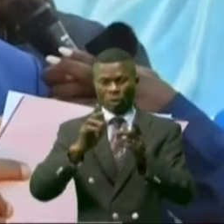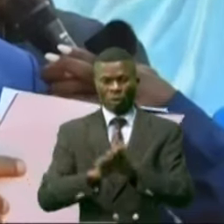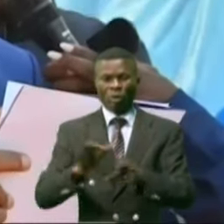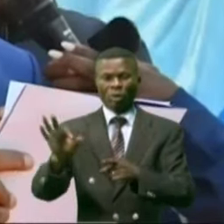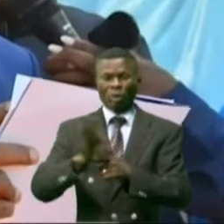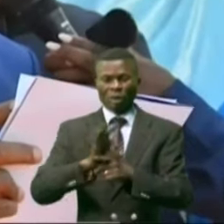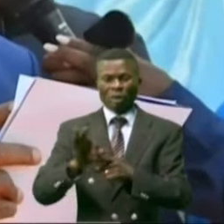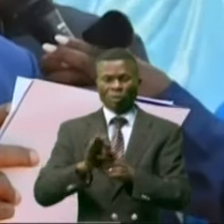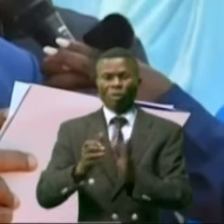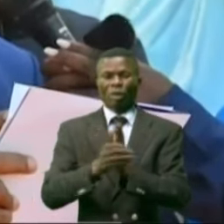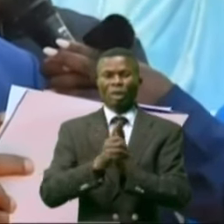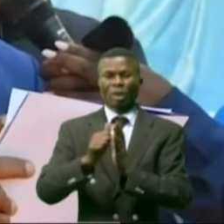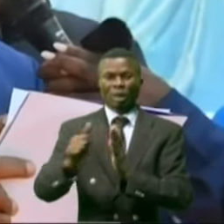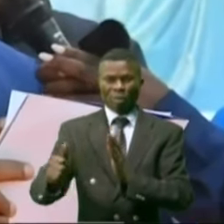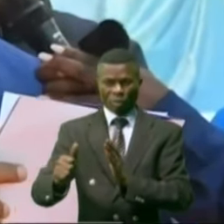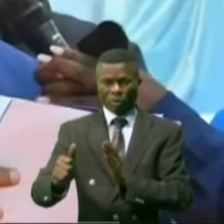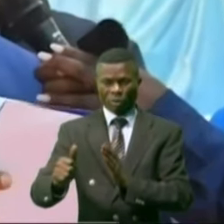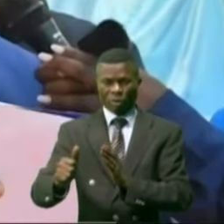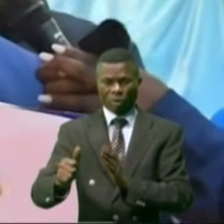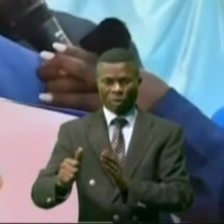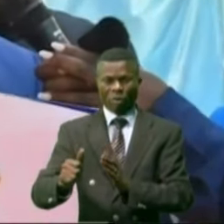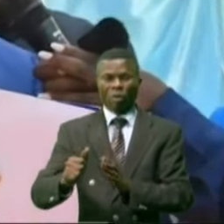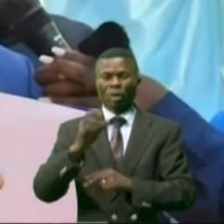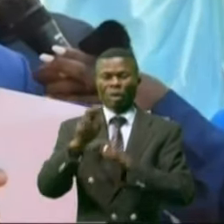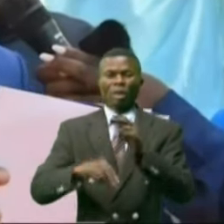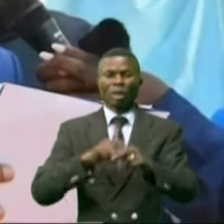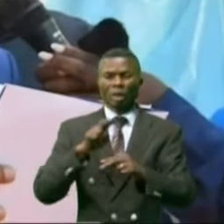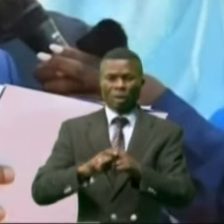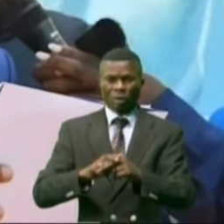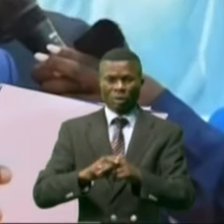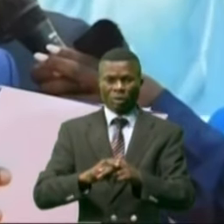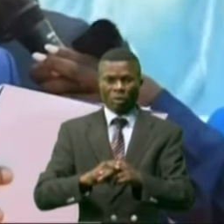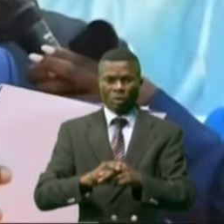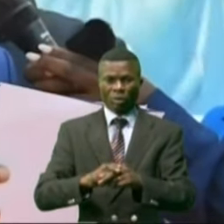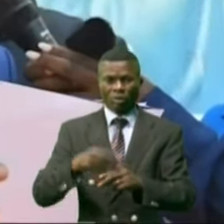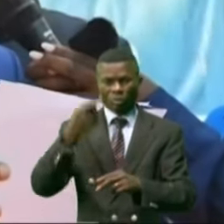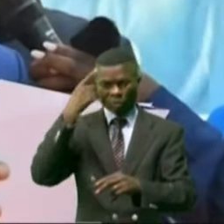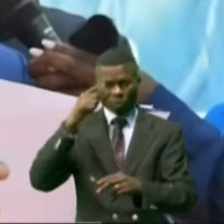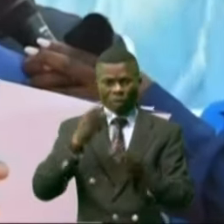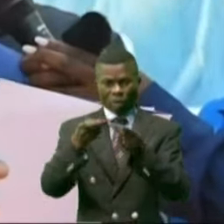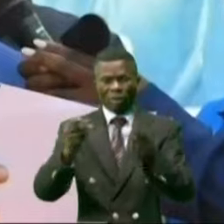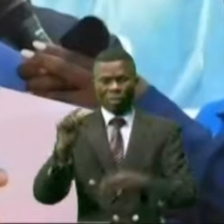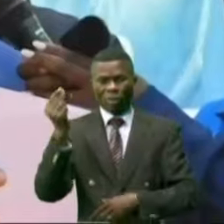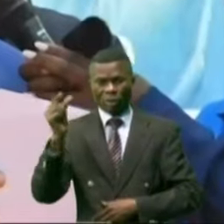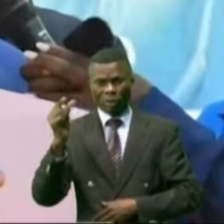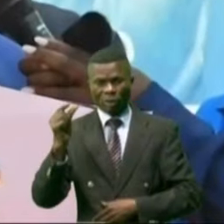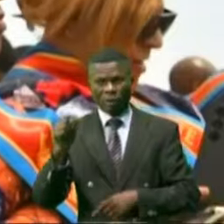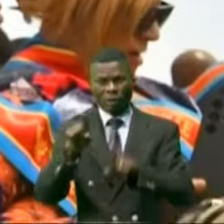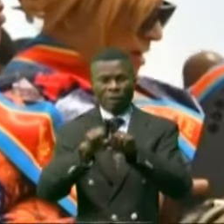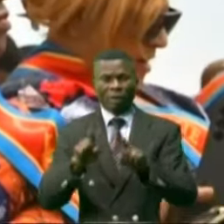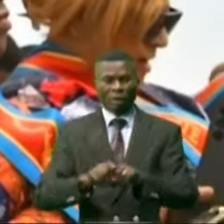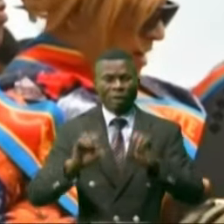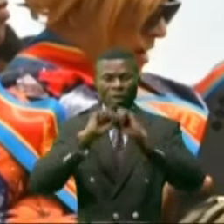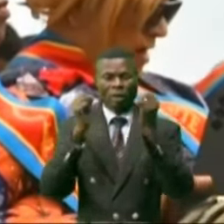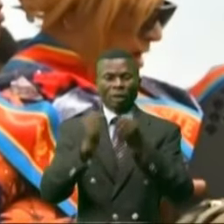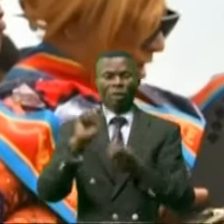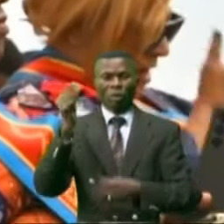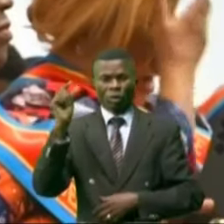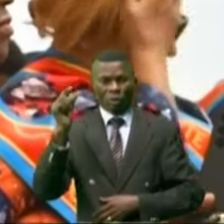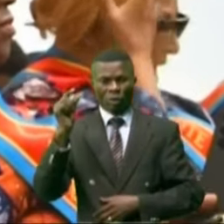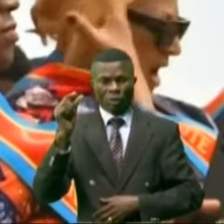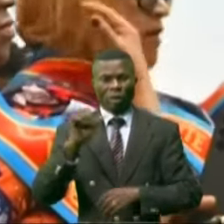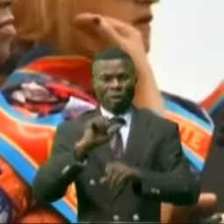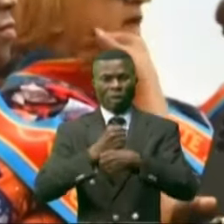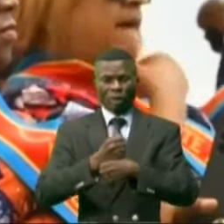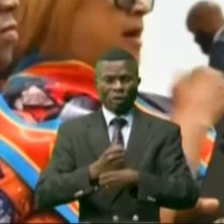formation aux standards internationaux dans les métiers des mines et de l'industrie minière et de créer